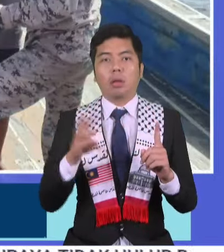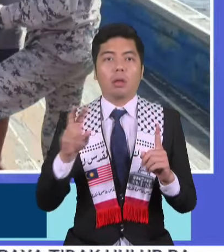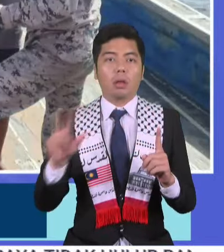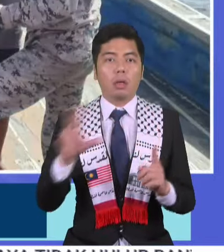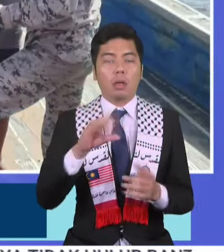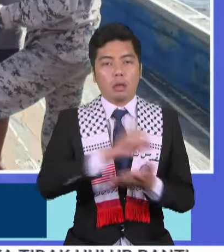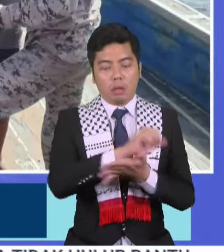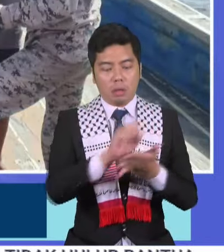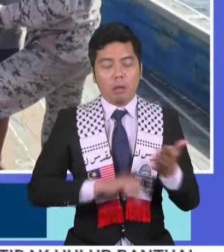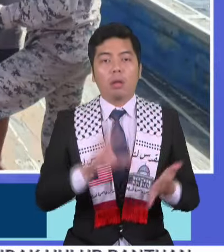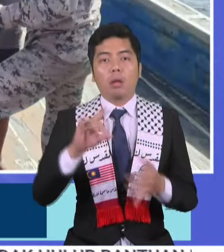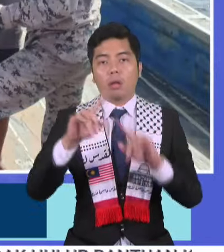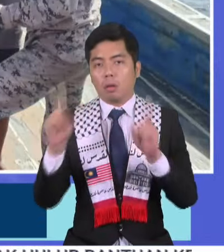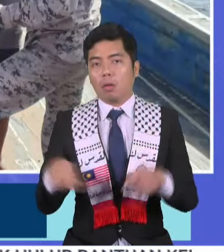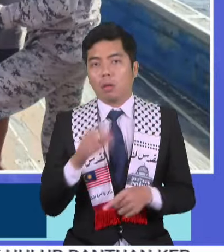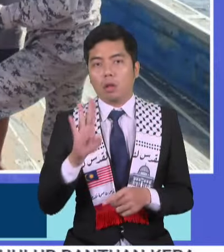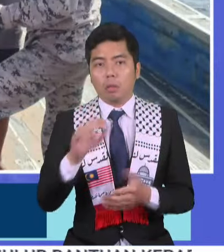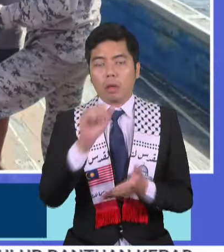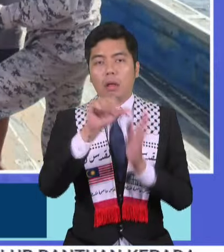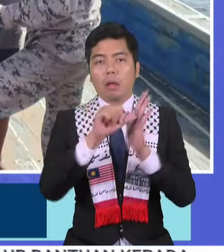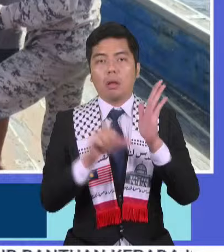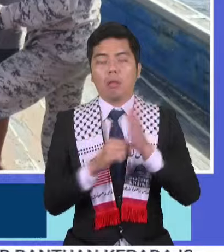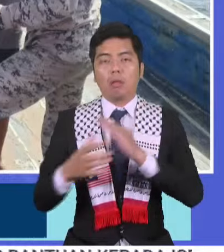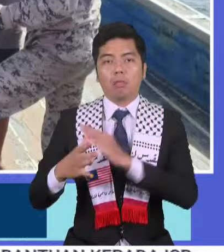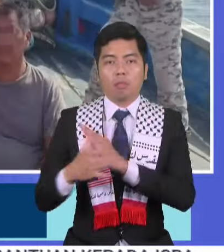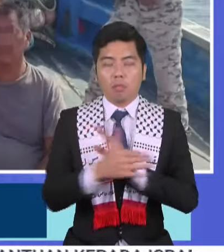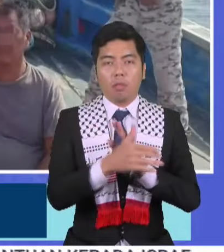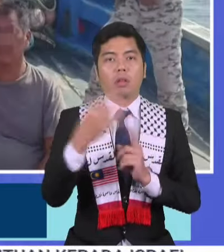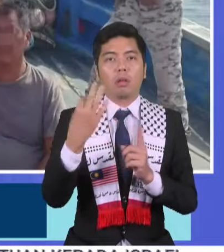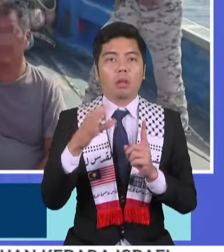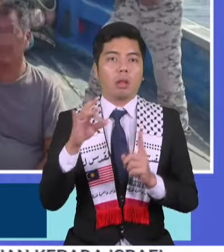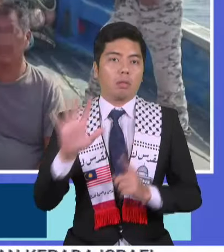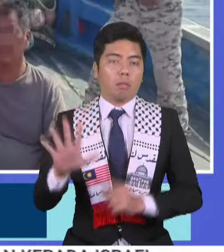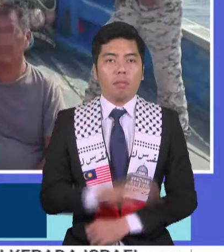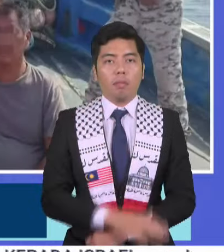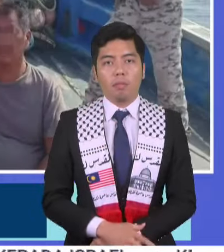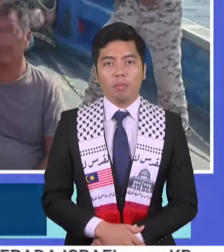63 dan Seksyen 8-B, Akta Perikanan 1985.